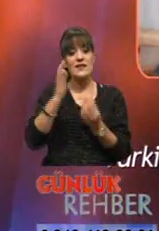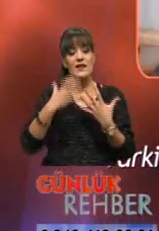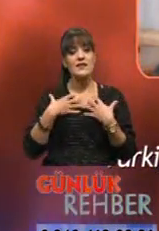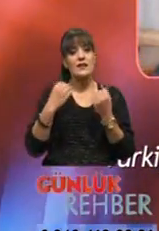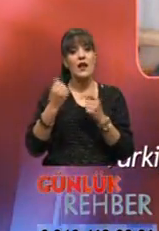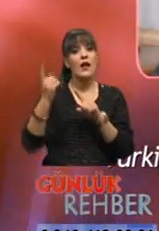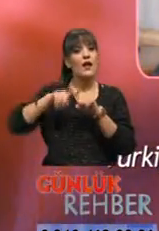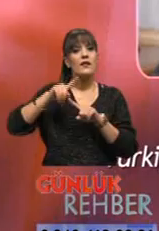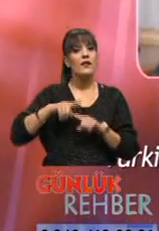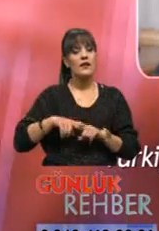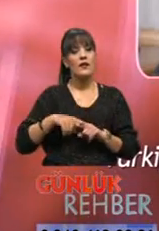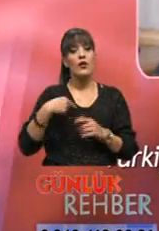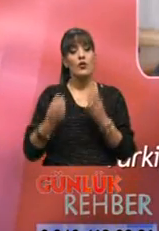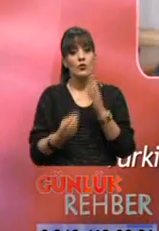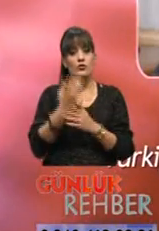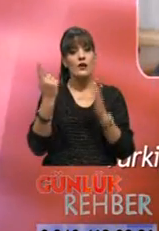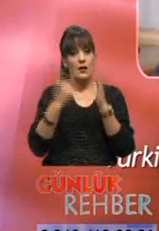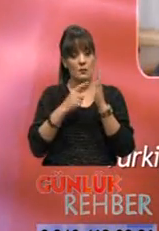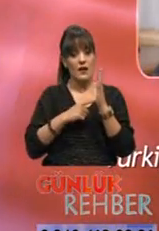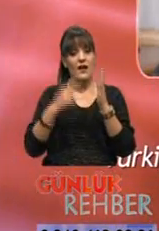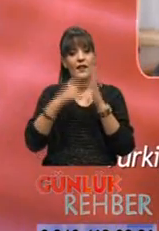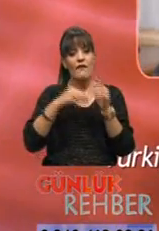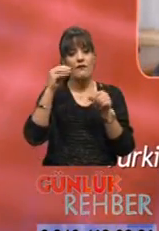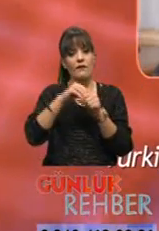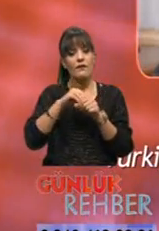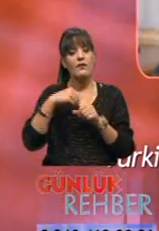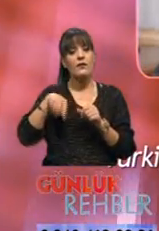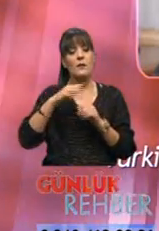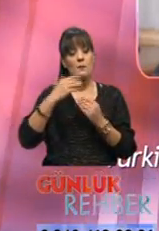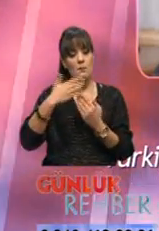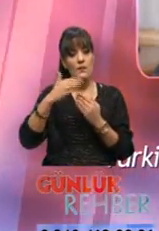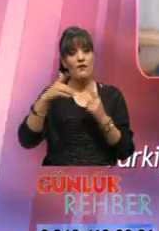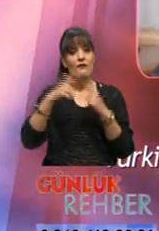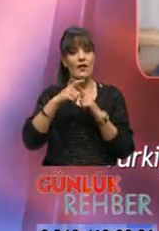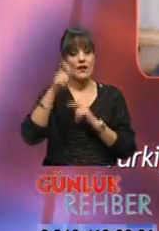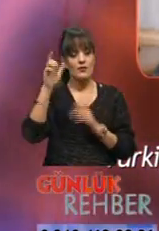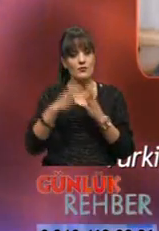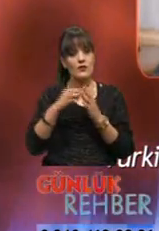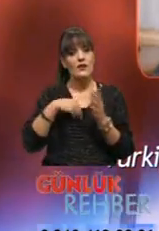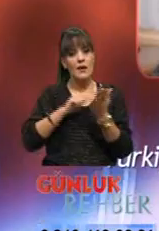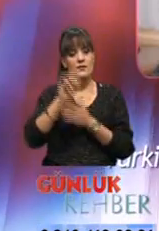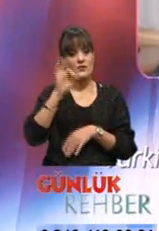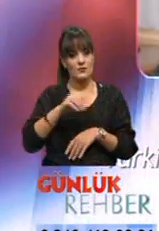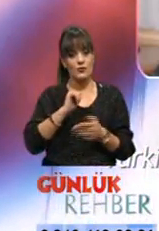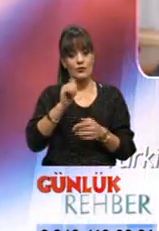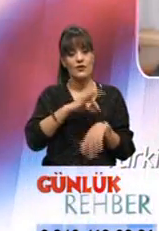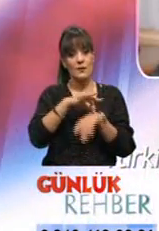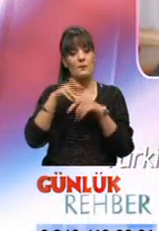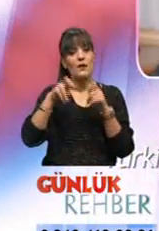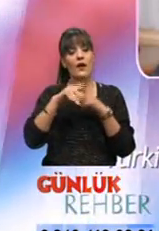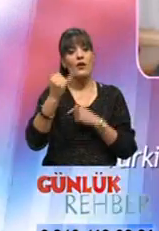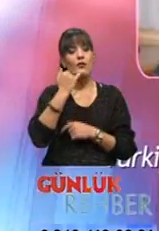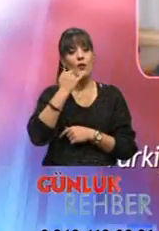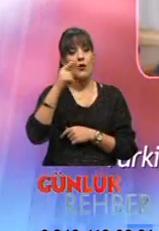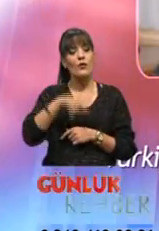sağlığına katkıları ve kuruluşu, amaçları ve hedefleriyle Masa Tenisi Federasyonu. Hepsi şimdi günlük rehberde. Pınar Ayhan'ın